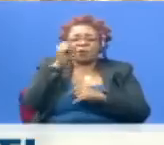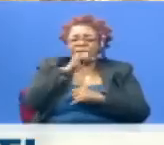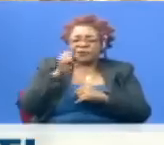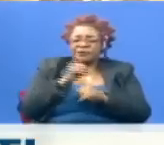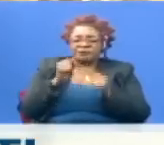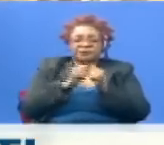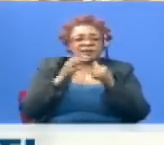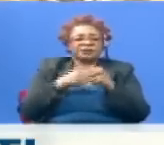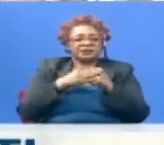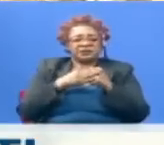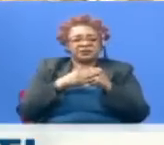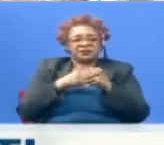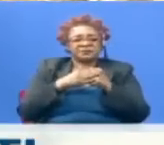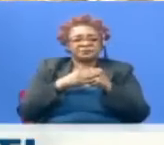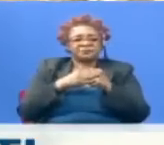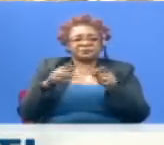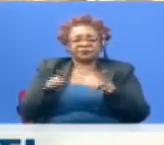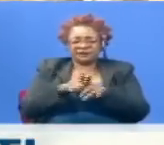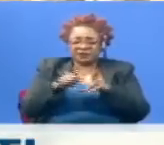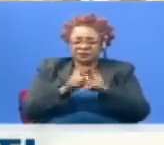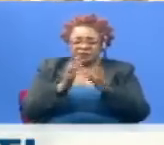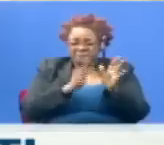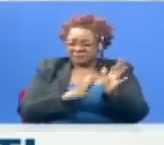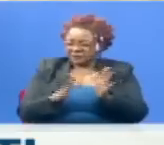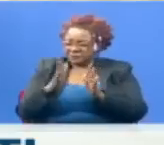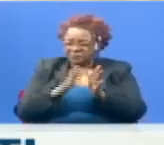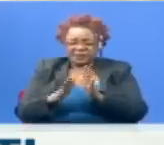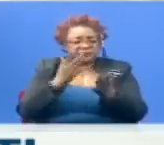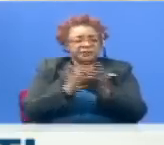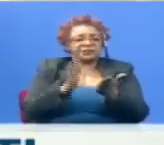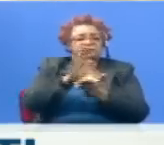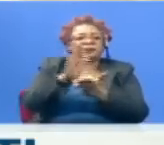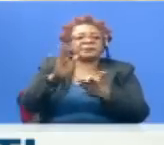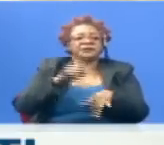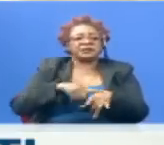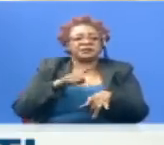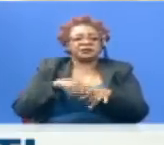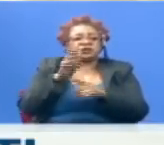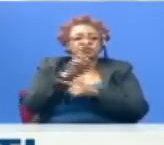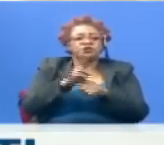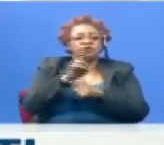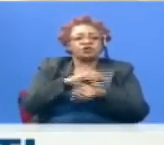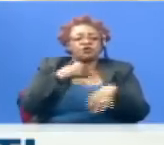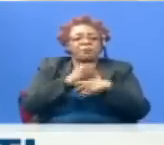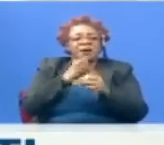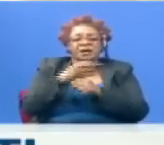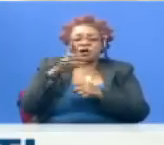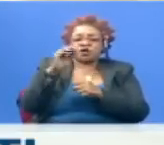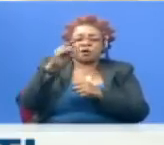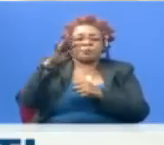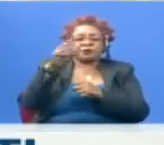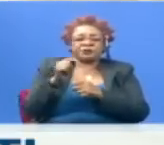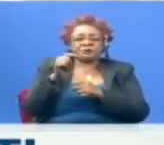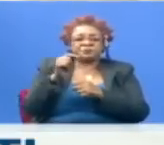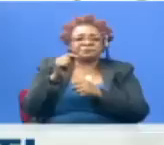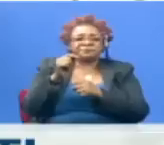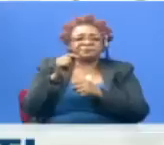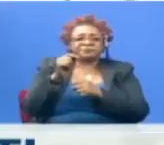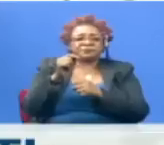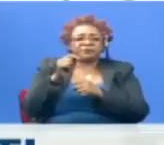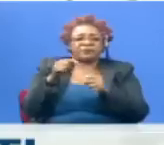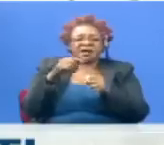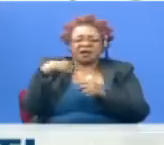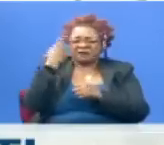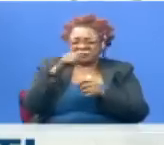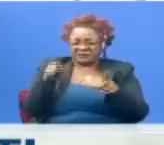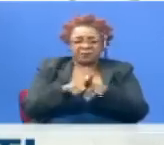19, akiwa amepanga vifaa vyake anavyotumia kutengeneza roboti hii yenye umbo la mbwa. Meaning